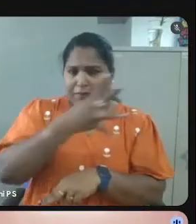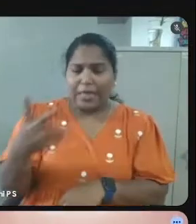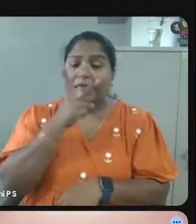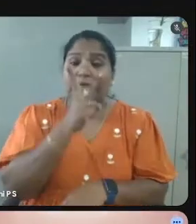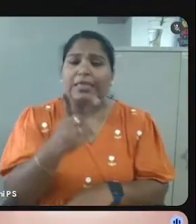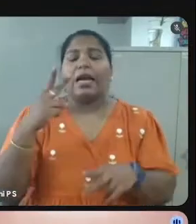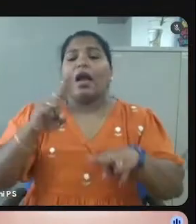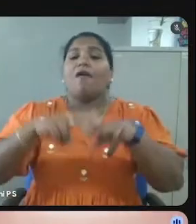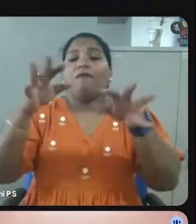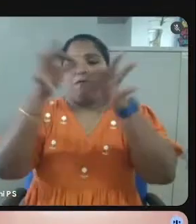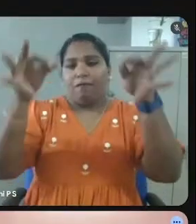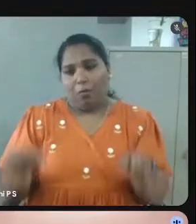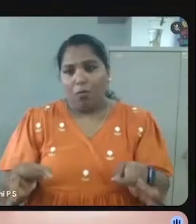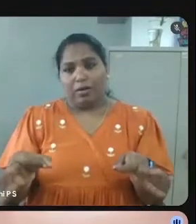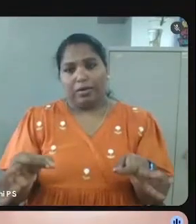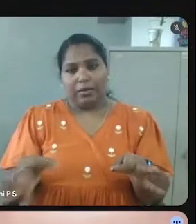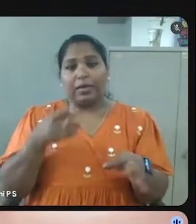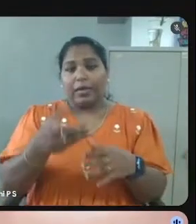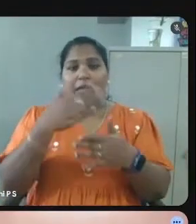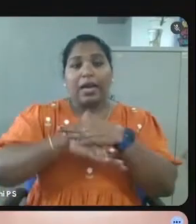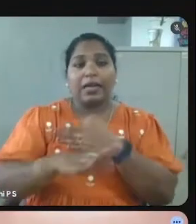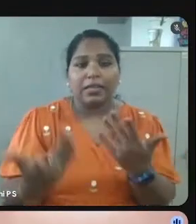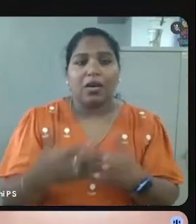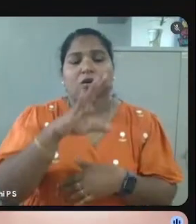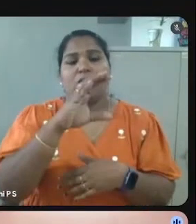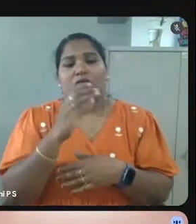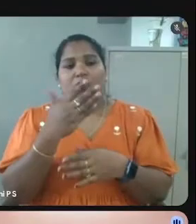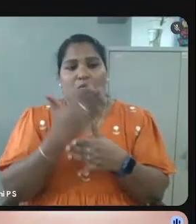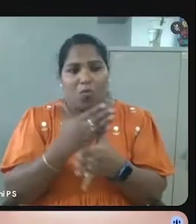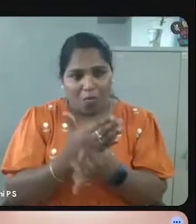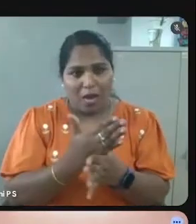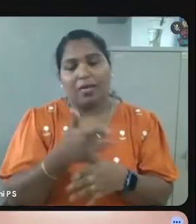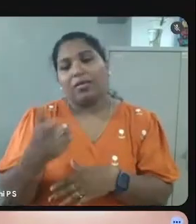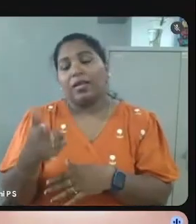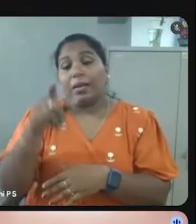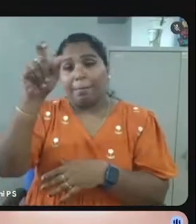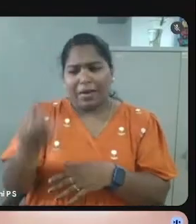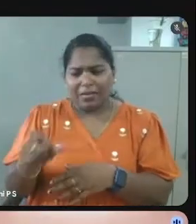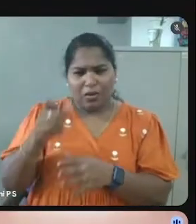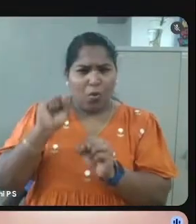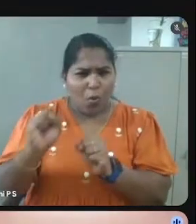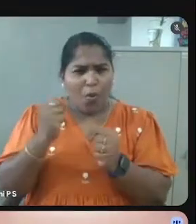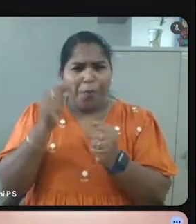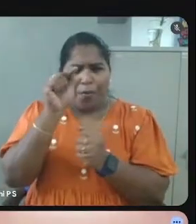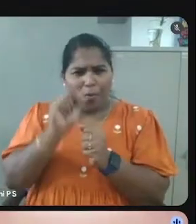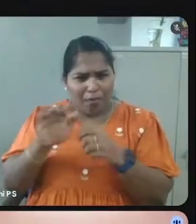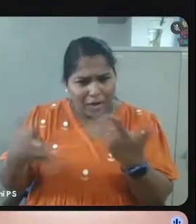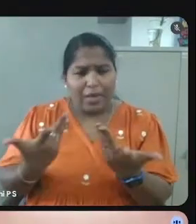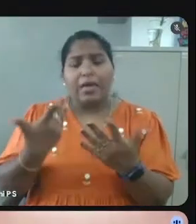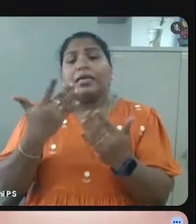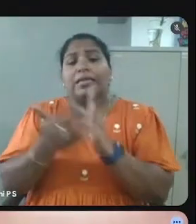വരുന്നത് ഓക്യുപേഷൻസ്, ക്ലയന്റ് ഫാക്ടർ, പെർഫോമൻസ് സ്കിൽസ്, പെർഫോമൻസ് പാറ്റേൺ,